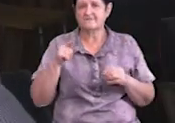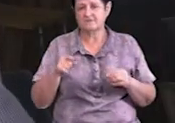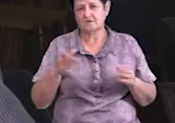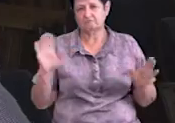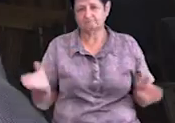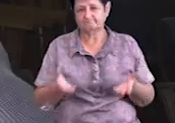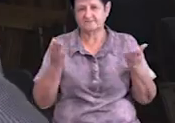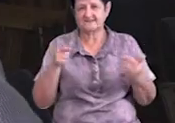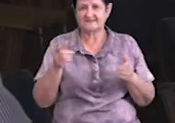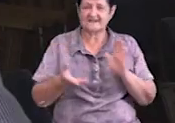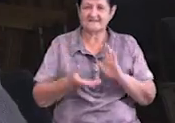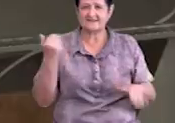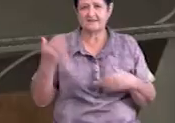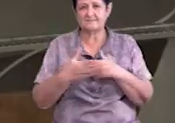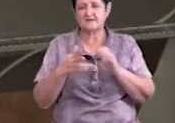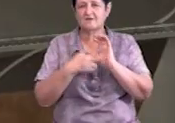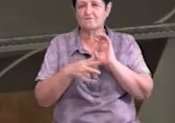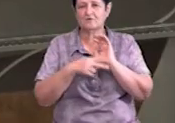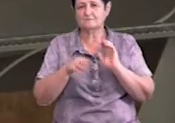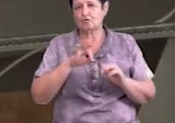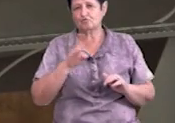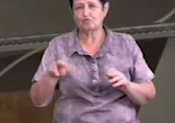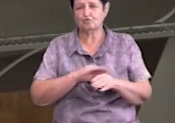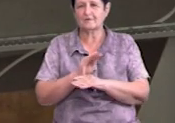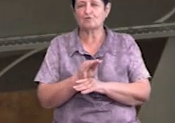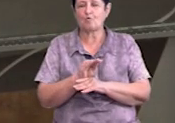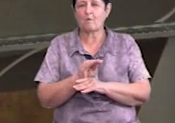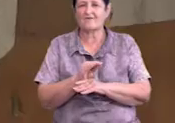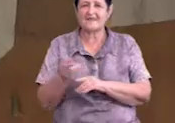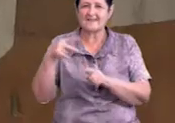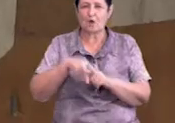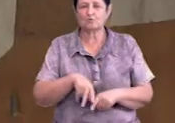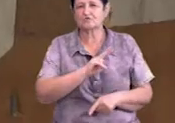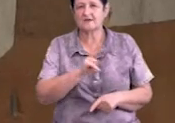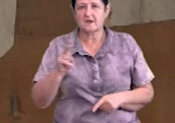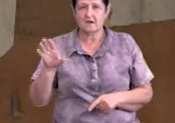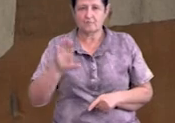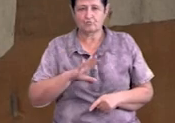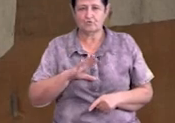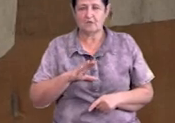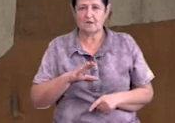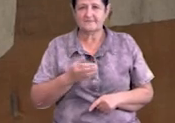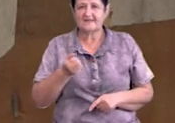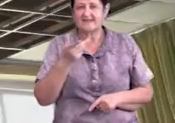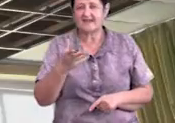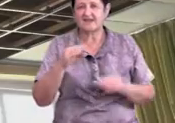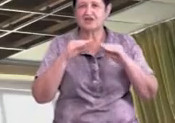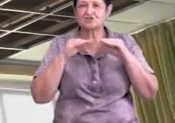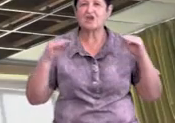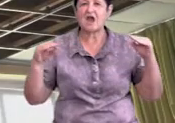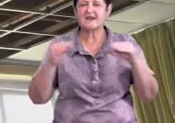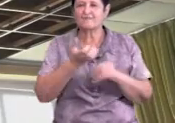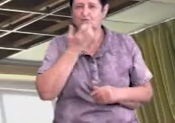З неї зняли біля 80 тонн додаткової нагрузки, яка була там в декілька ширів утеплення і покрівлі.